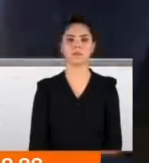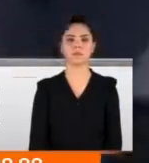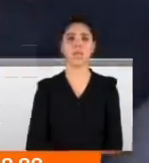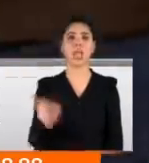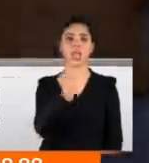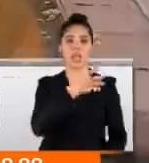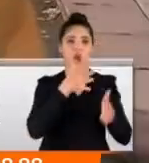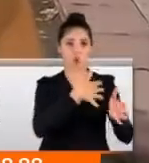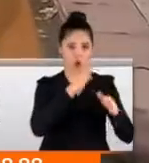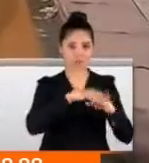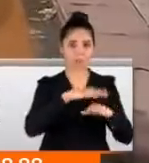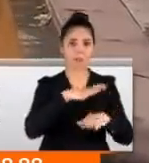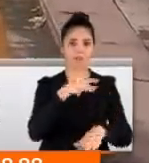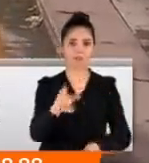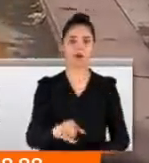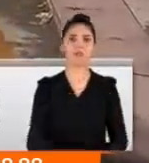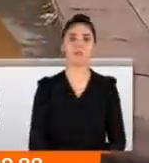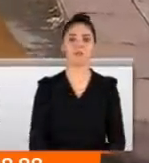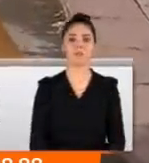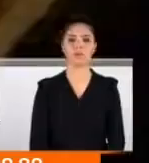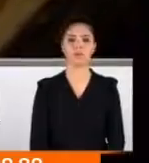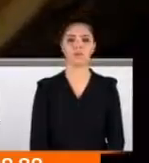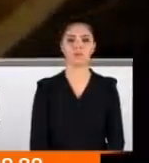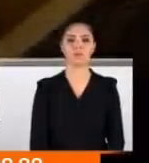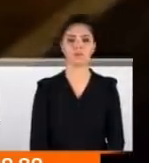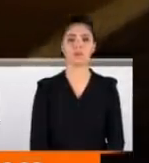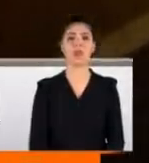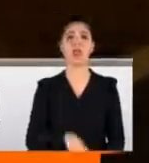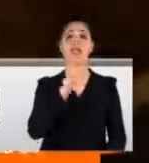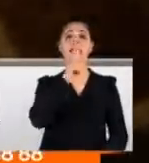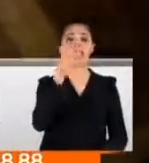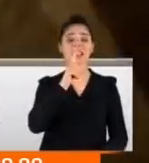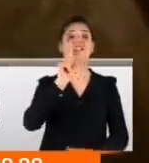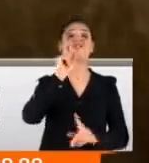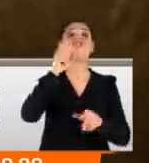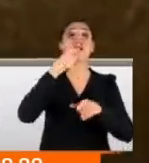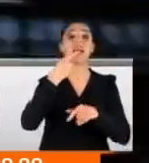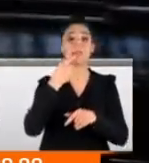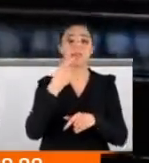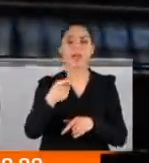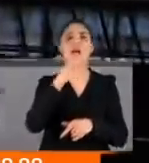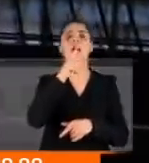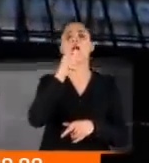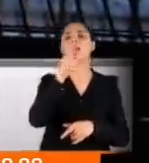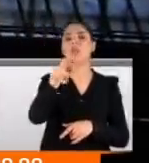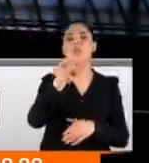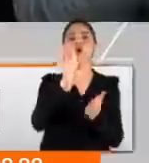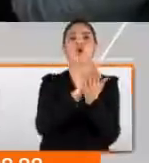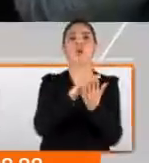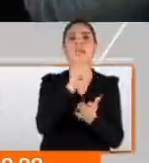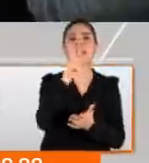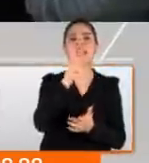Kaçak üretim yaptılar. Vallahi şaşırdık, kendinden aşırı şaşırdık. Havladıklarında fark edilmesin diye köpeklerin ses tellerini